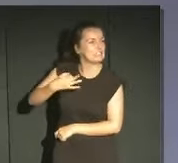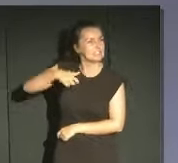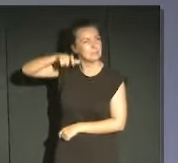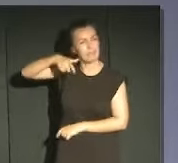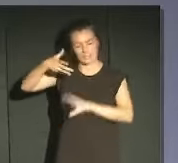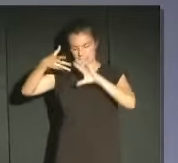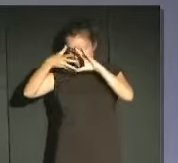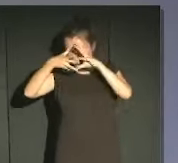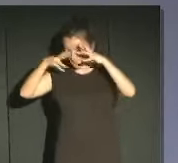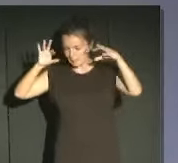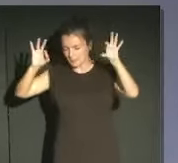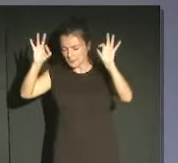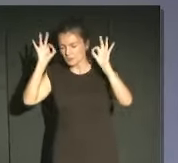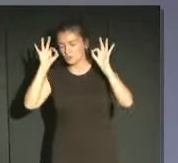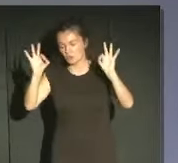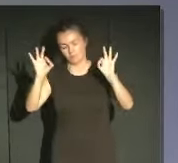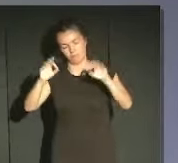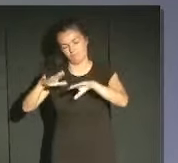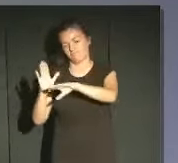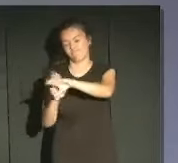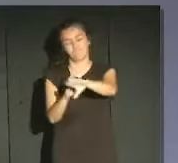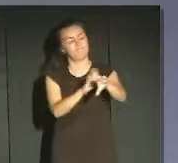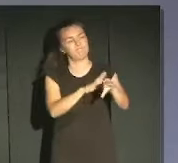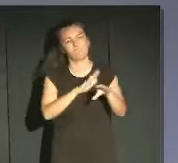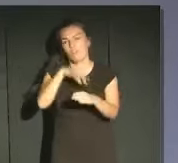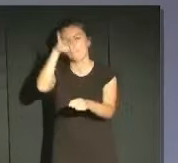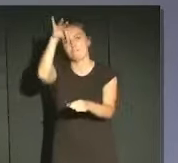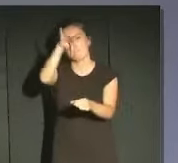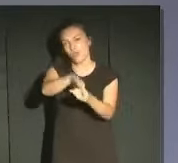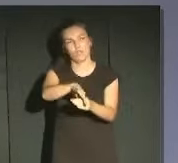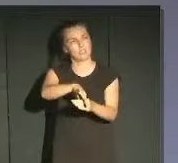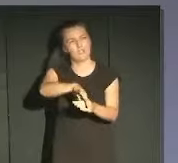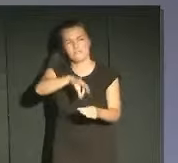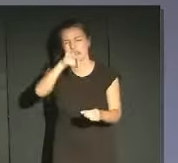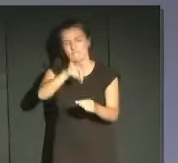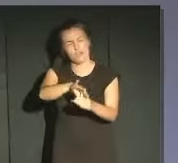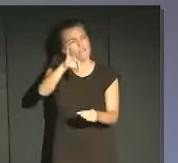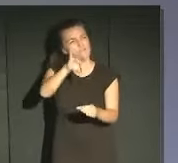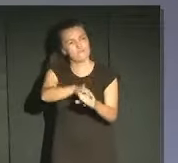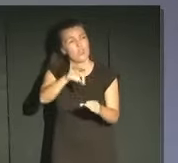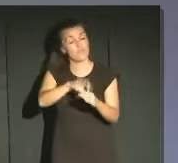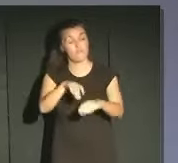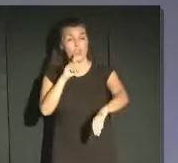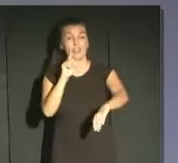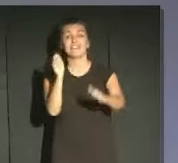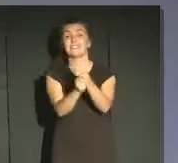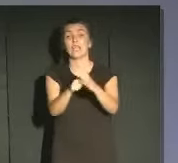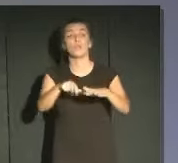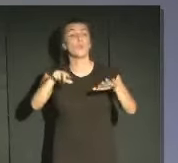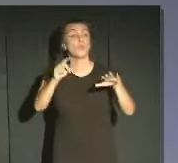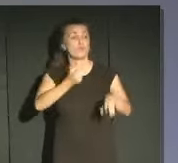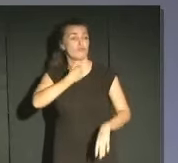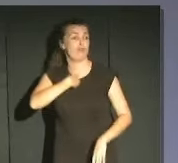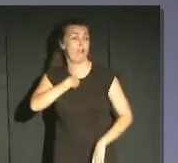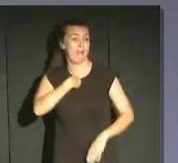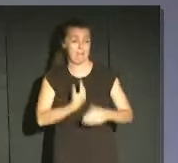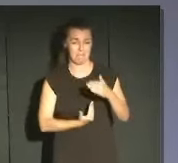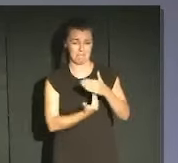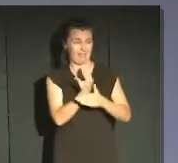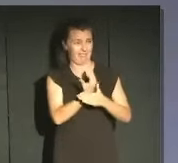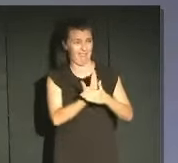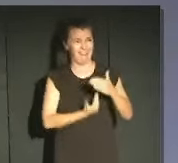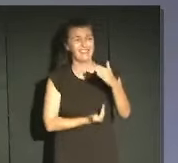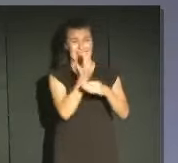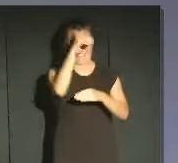vousterai je vous appelle à vter massivement dès le 8 juin au matin et toute la journée de